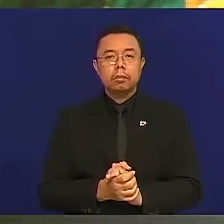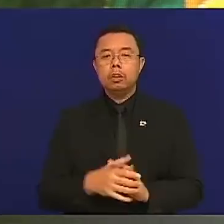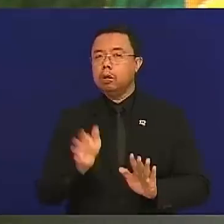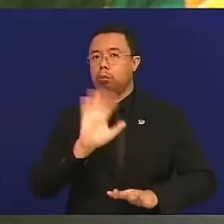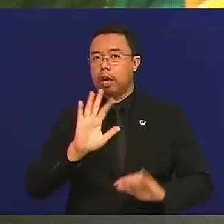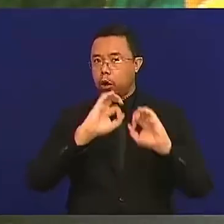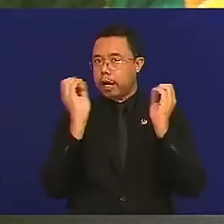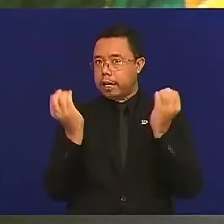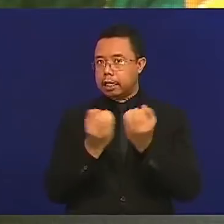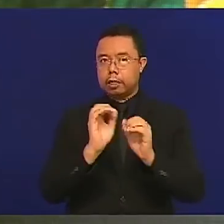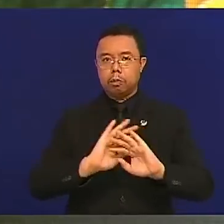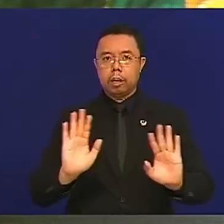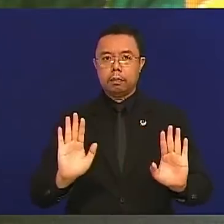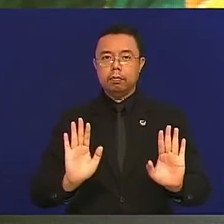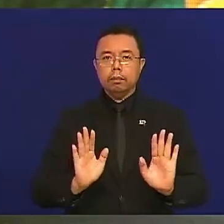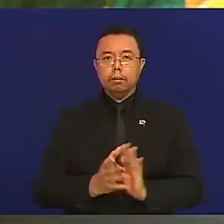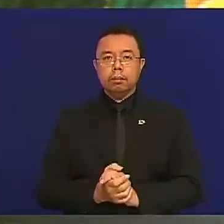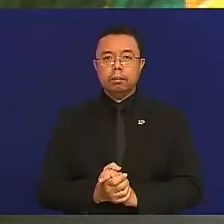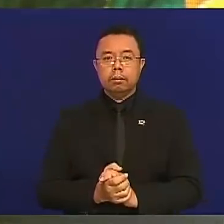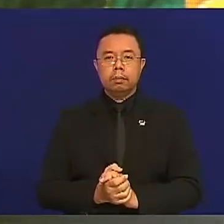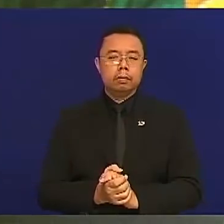bukan organisasi.